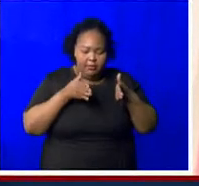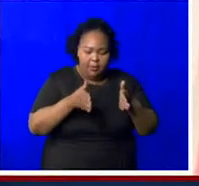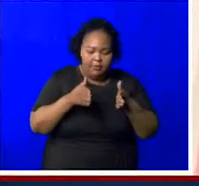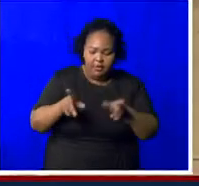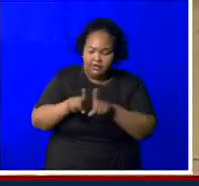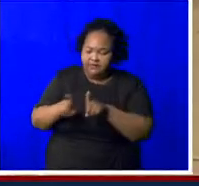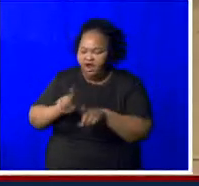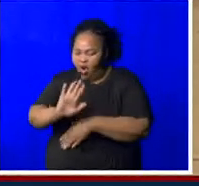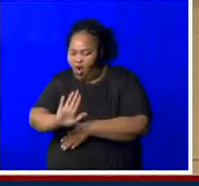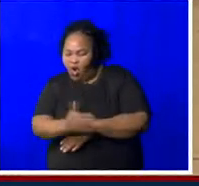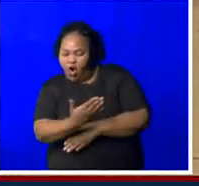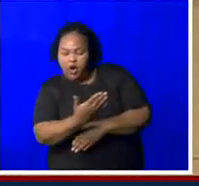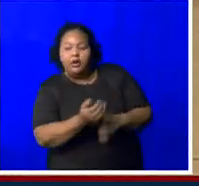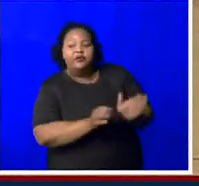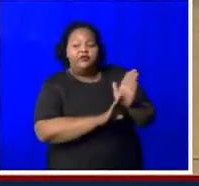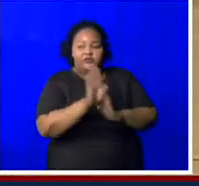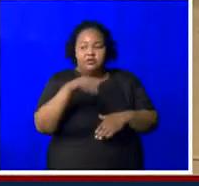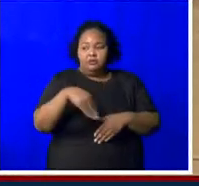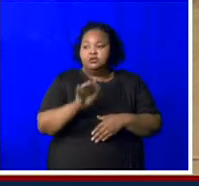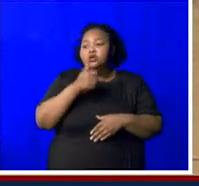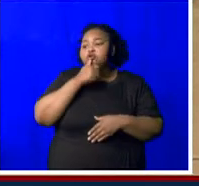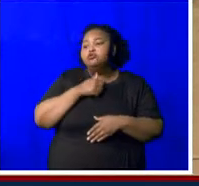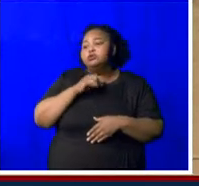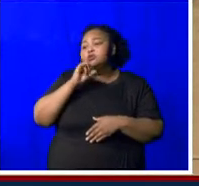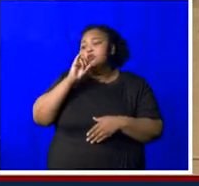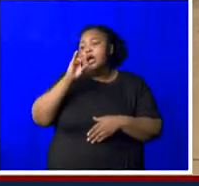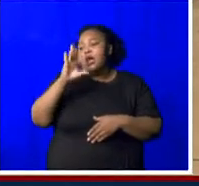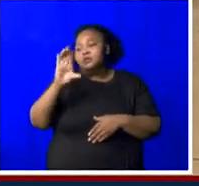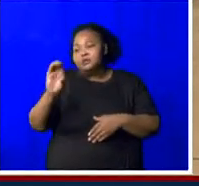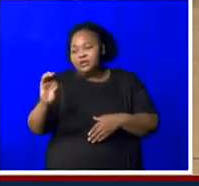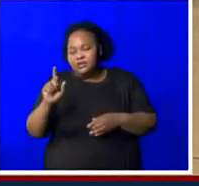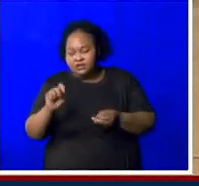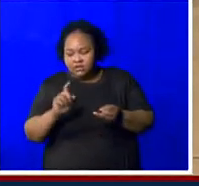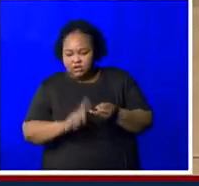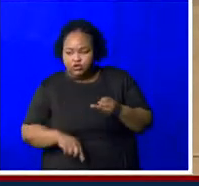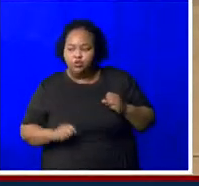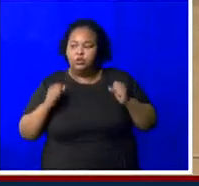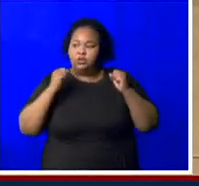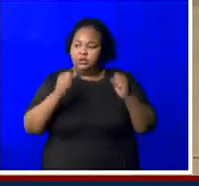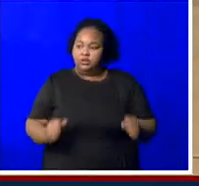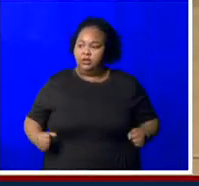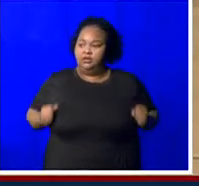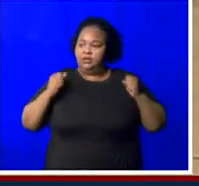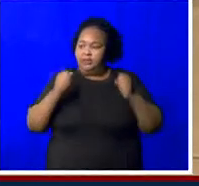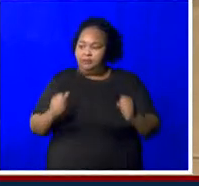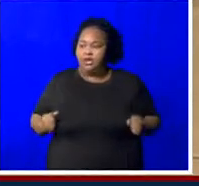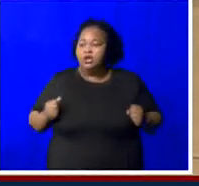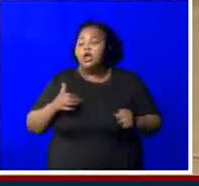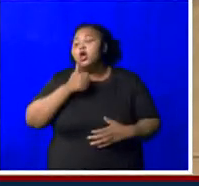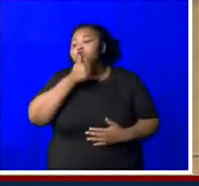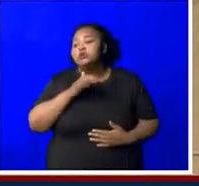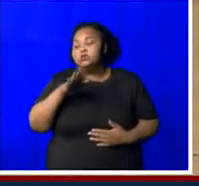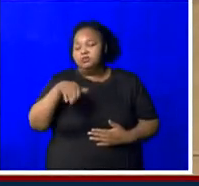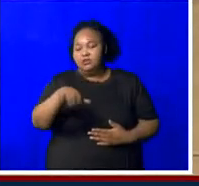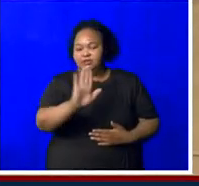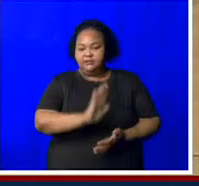ikhathi kusebenzisa tebucwephesha nokusebenzisa titimela. Uma ngabe sifuna